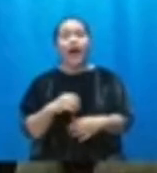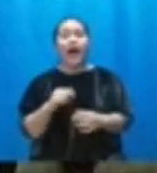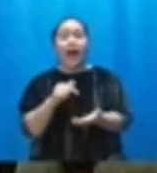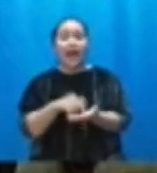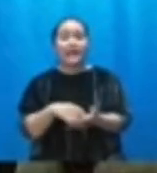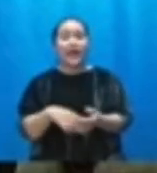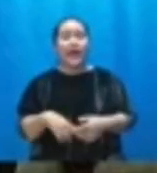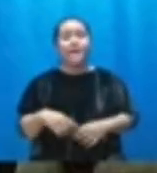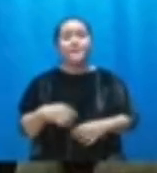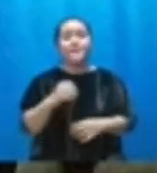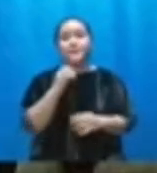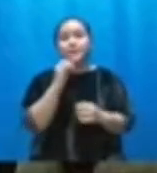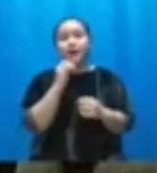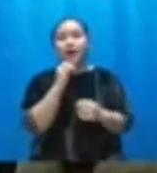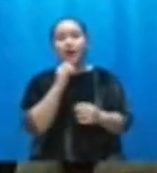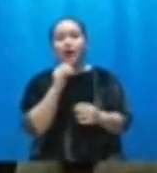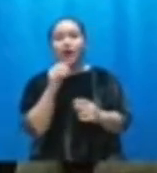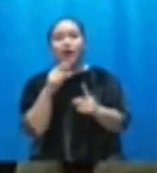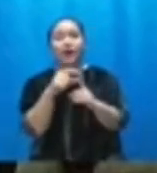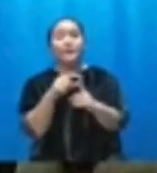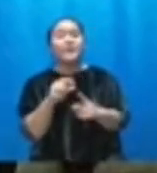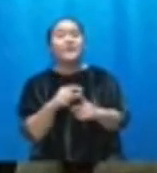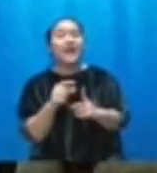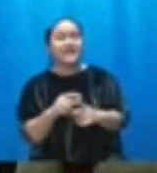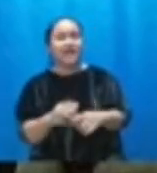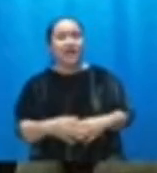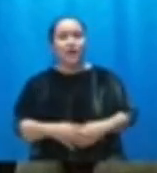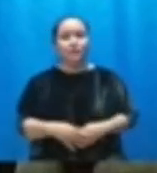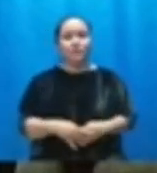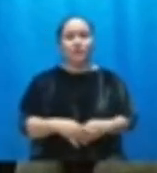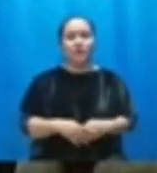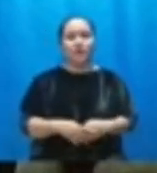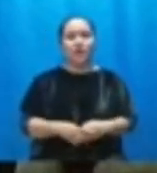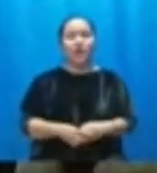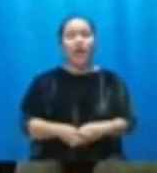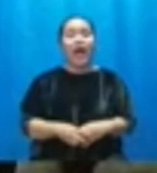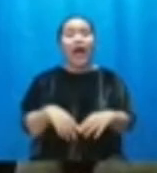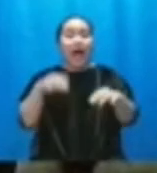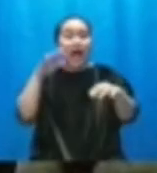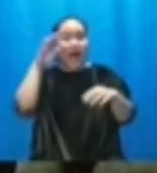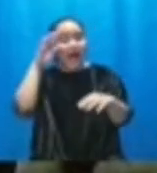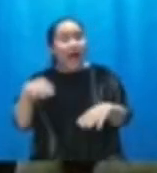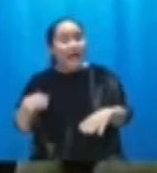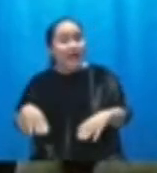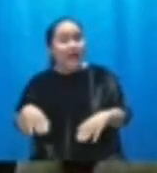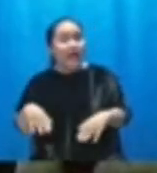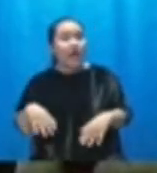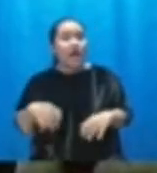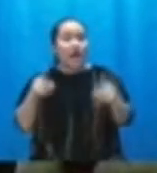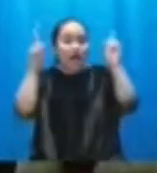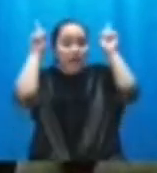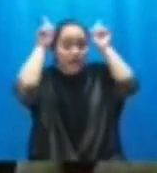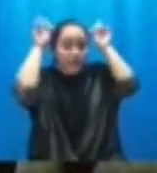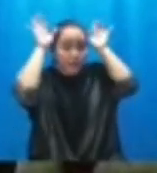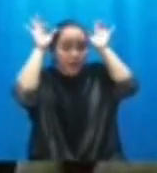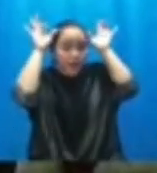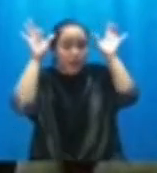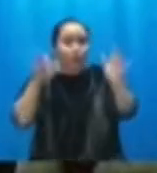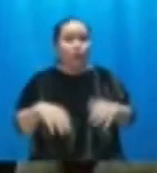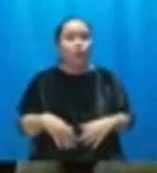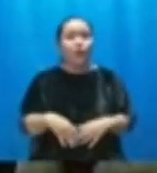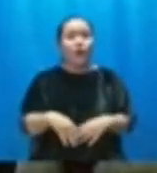kerbau itu kebo nusu gudel itu artinya Hotel itu anak kerbau-kerbau kok menyusu